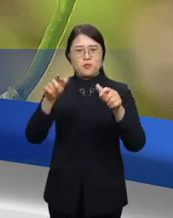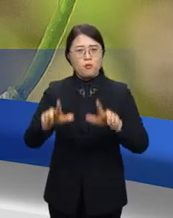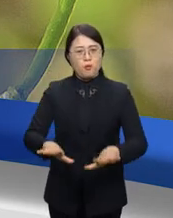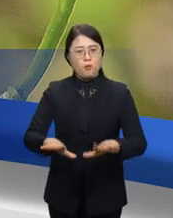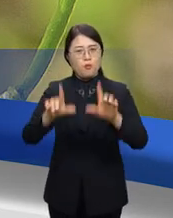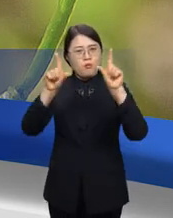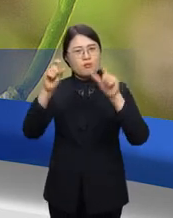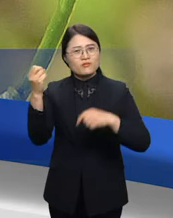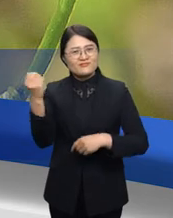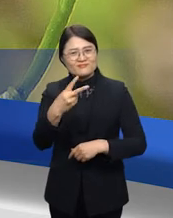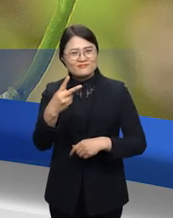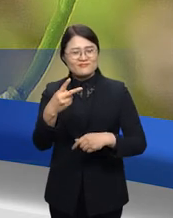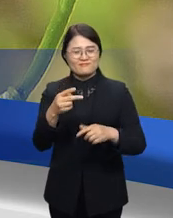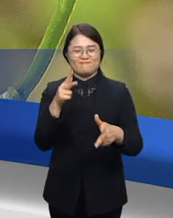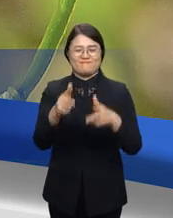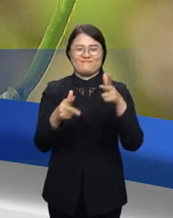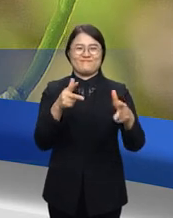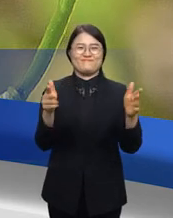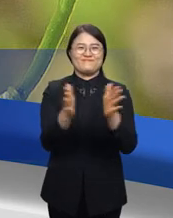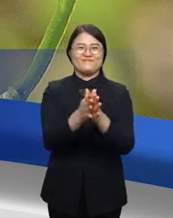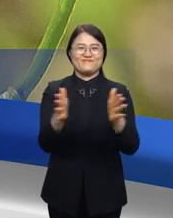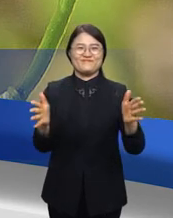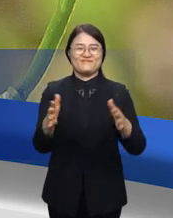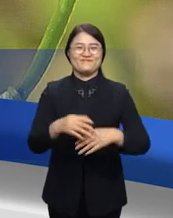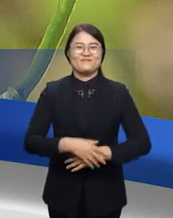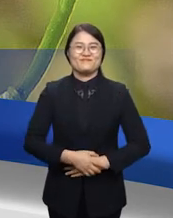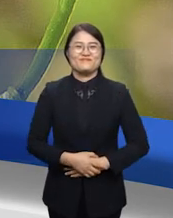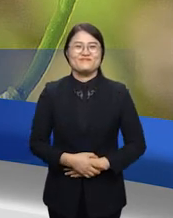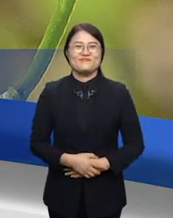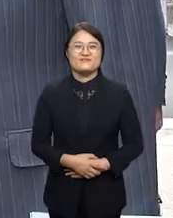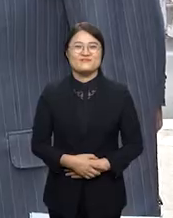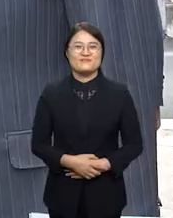올해에도 신바람 사업을 진행하게 됐다는 소식입니다.